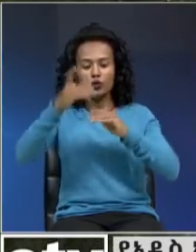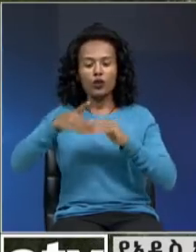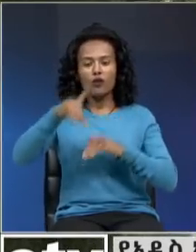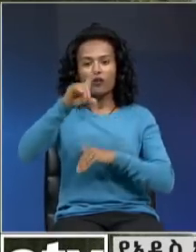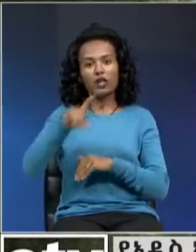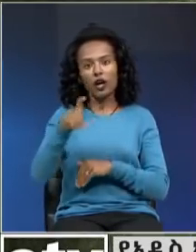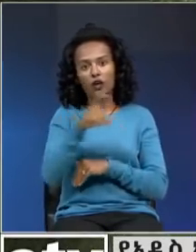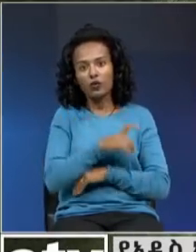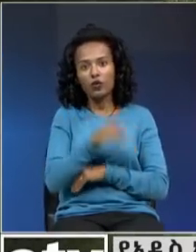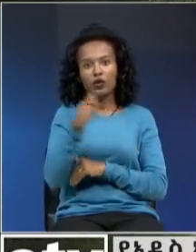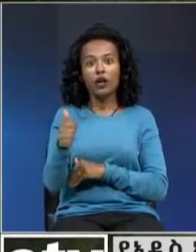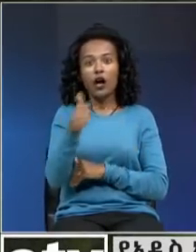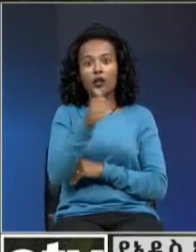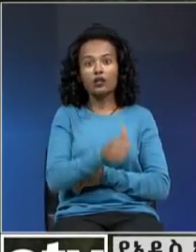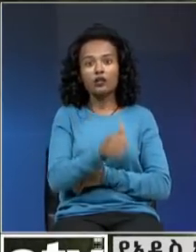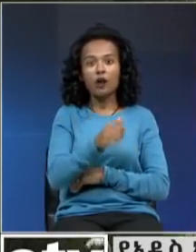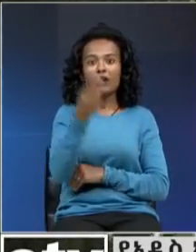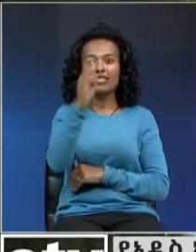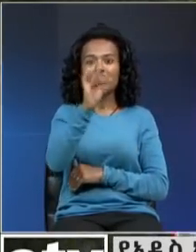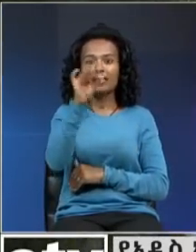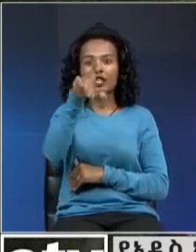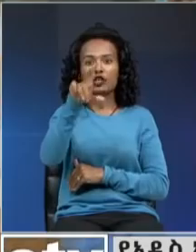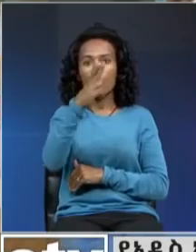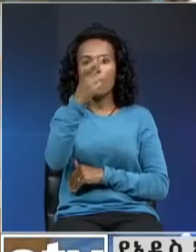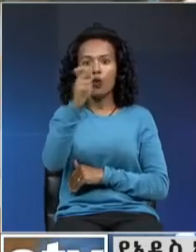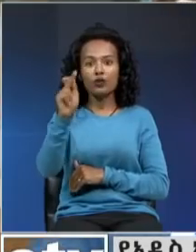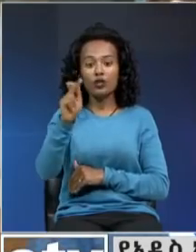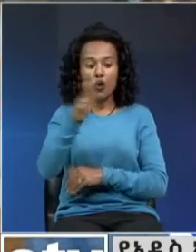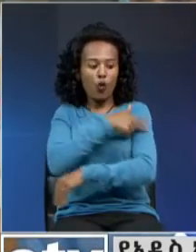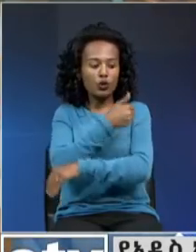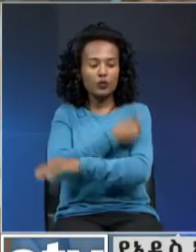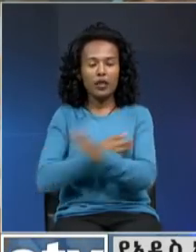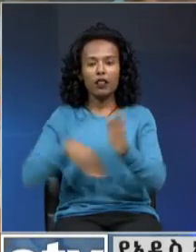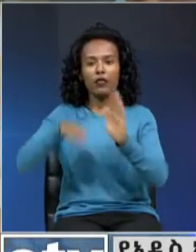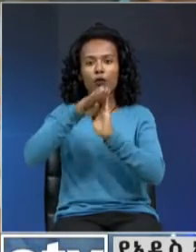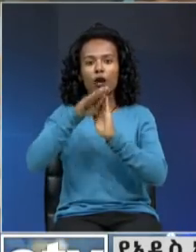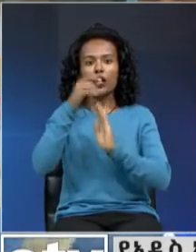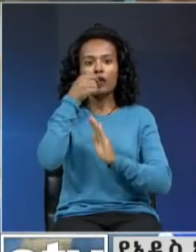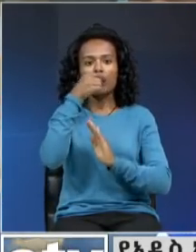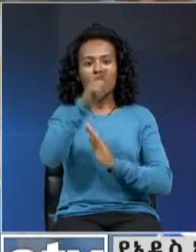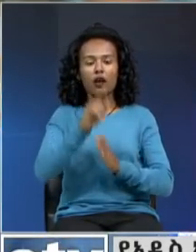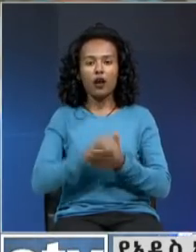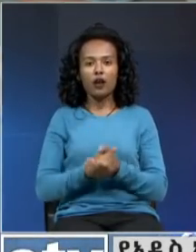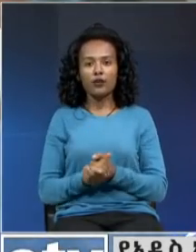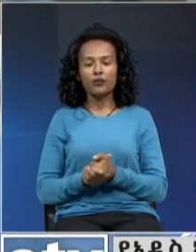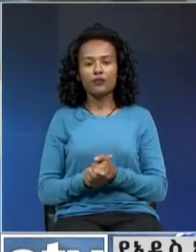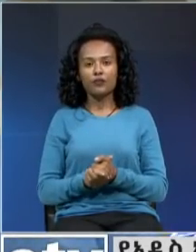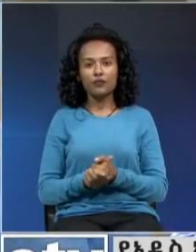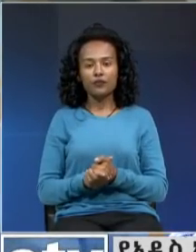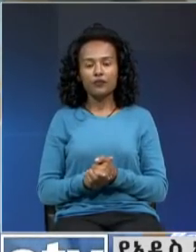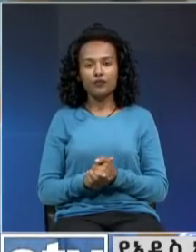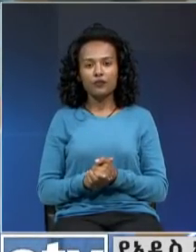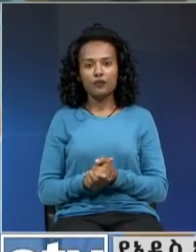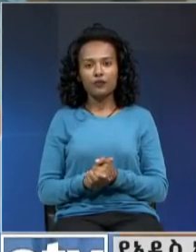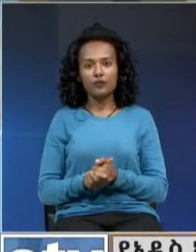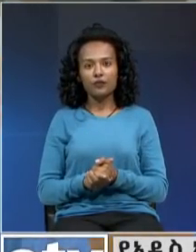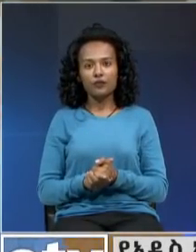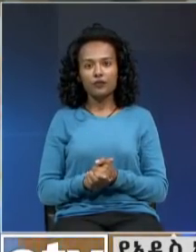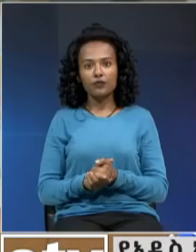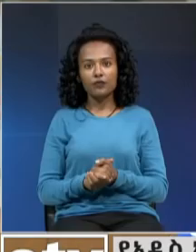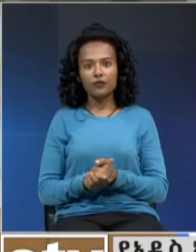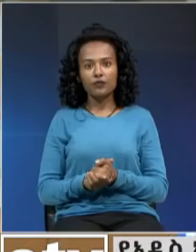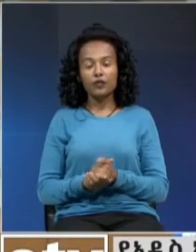እንደሆነም የአዲስ አበባ ሲልክ ሮድ ሆስፒታል ተወካይ ገልጸዋል። Every people knows before